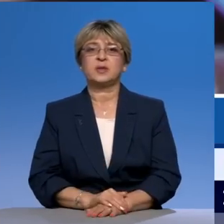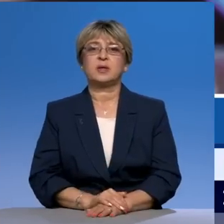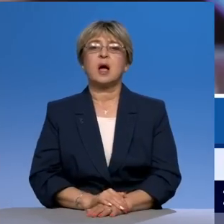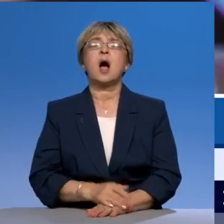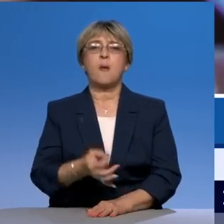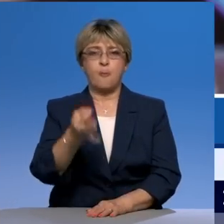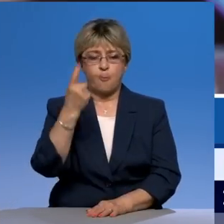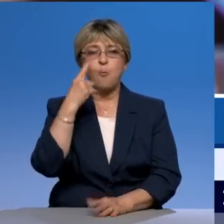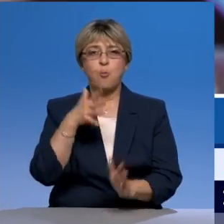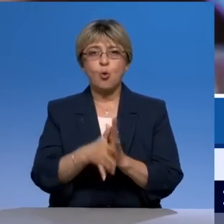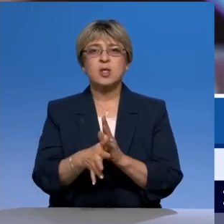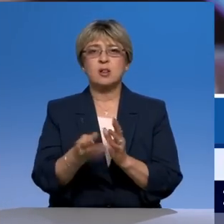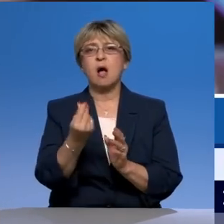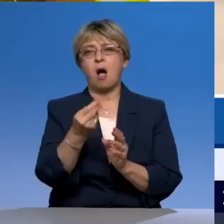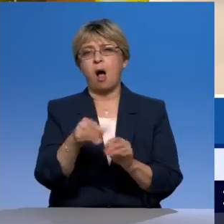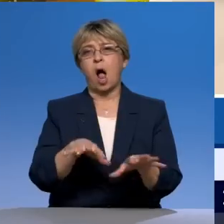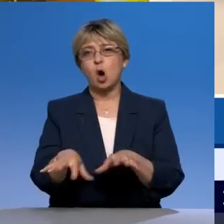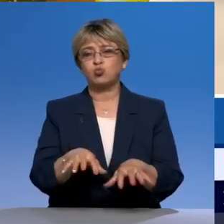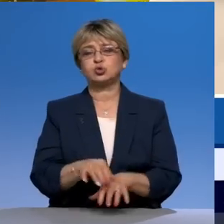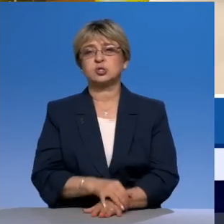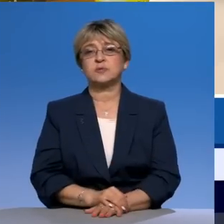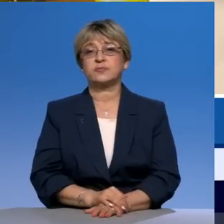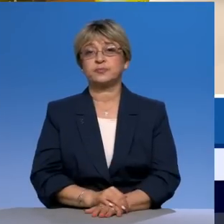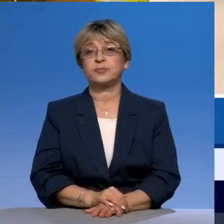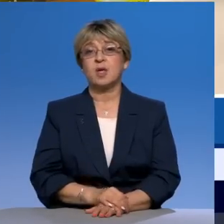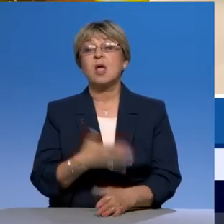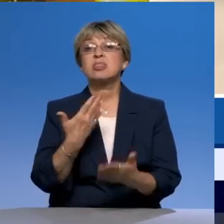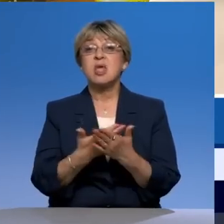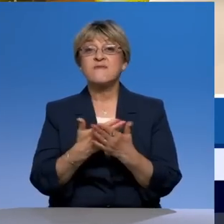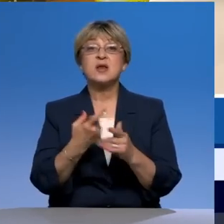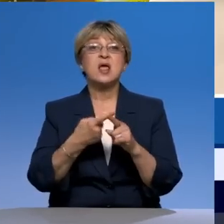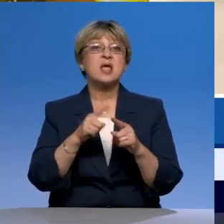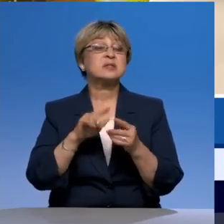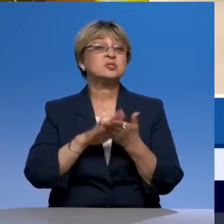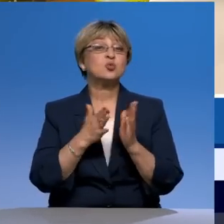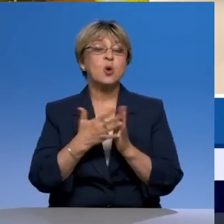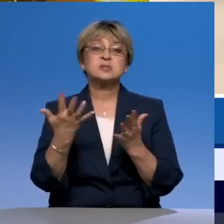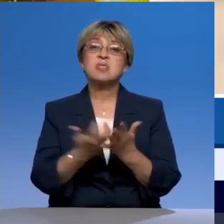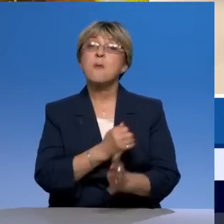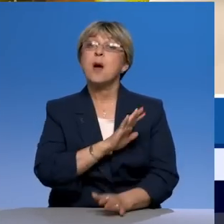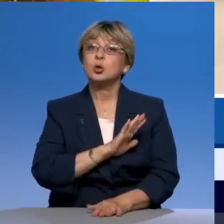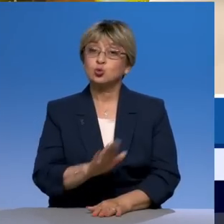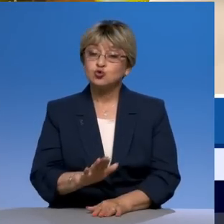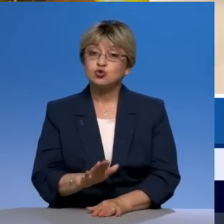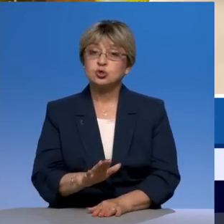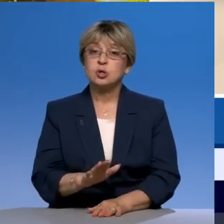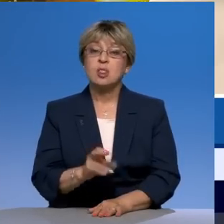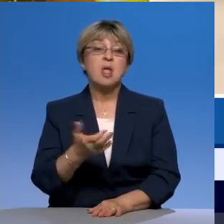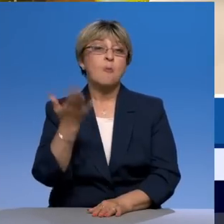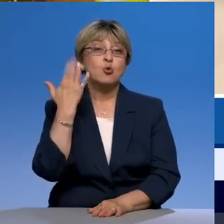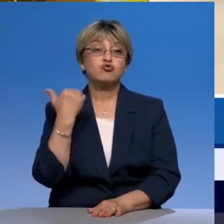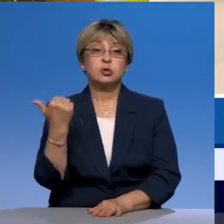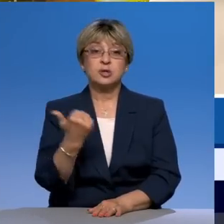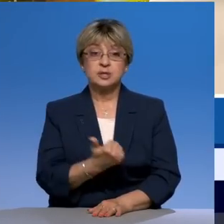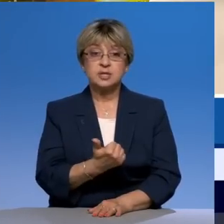коррупция. Я понял, все, понятно. Ну вот, к сожалению, наверное, эта ситуация не получится по одной простой причине, что на прошлой неделе как